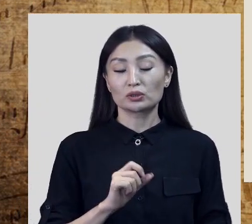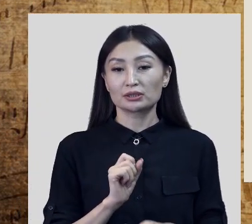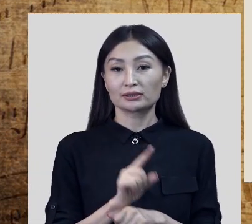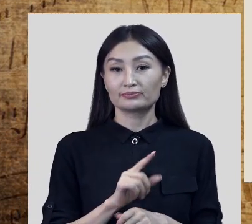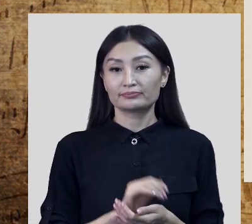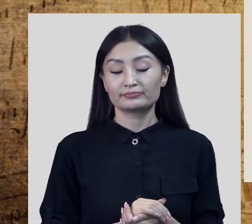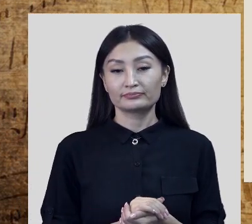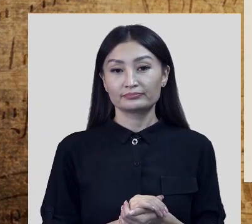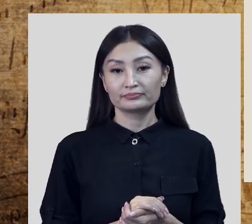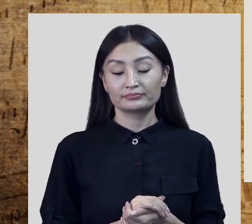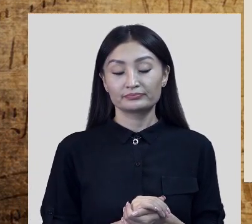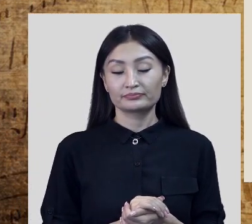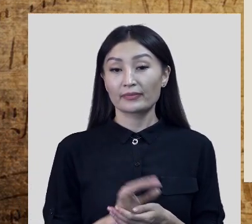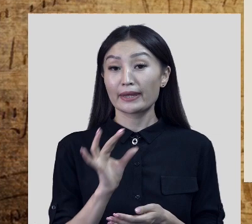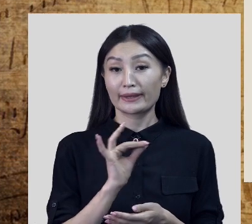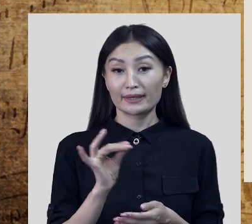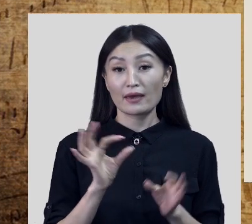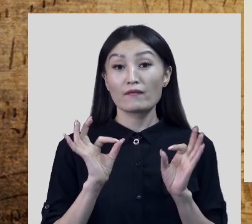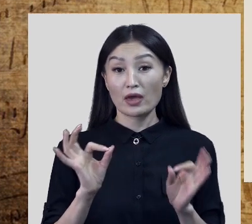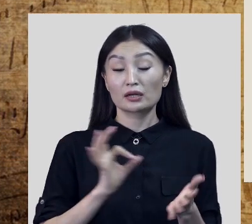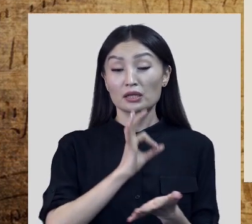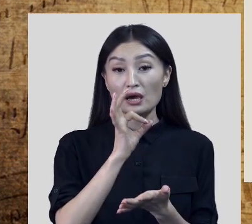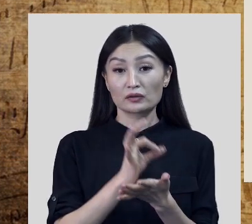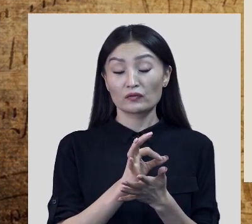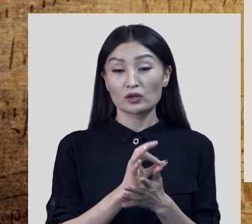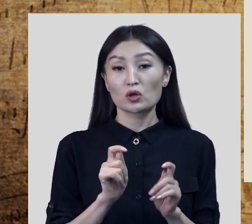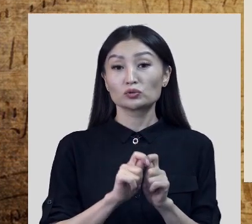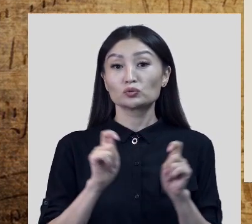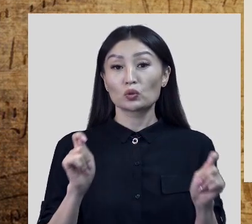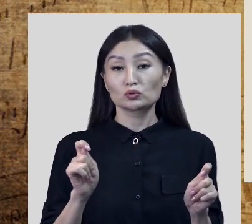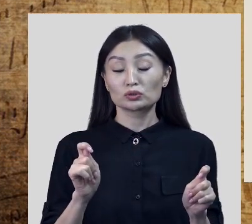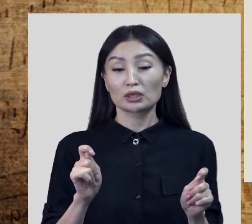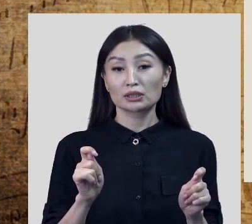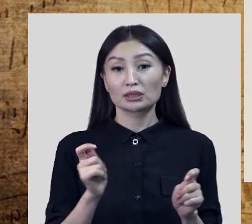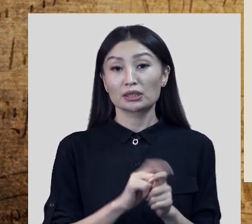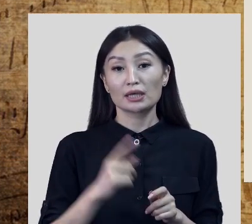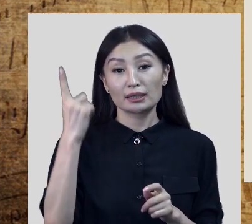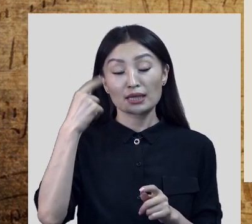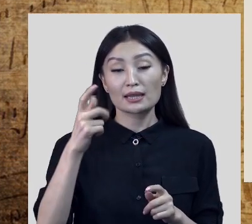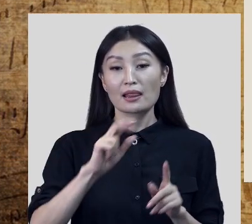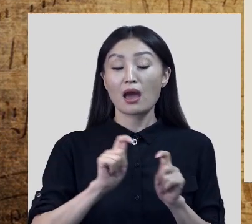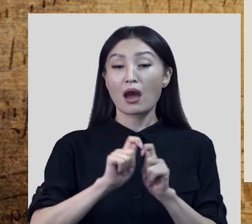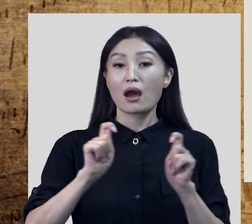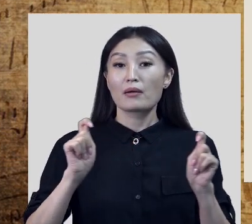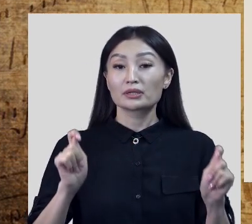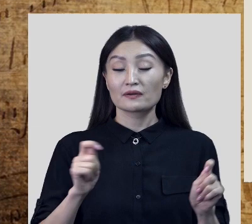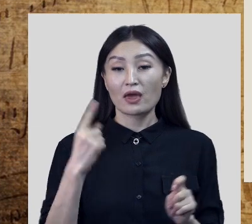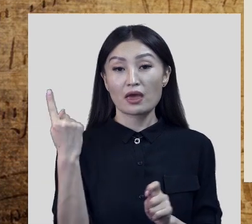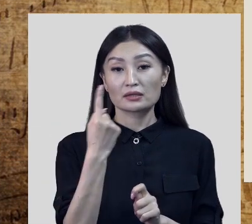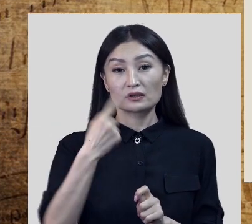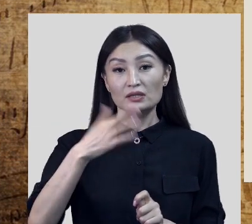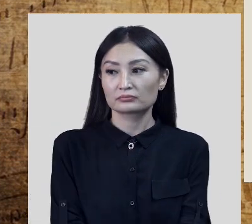и верный ответ созданы предпосылки для образования единого национального